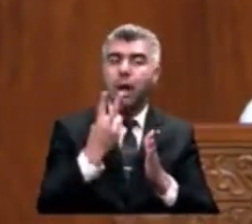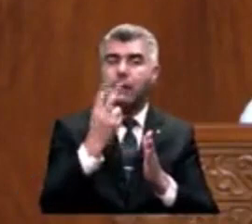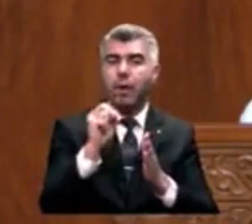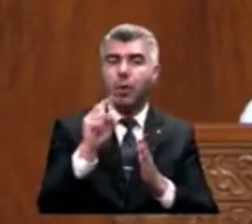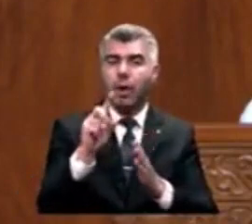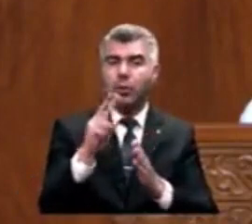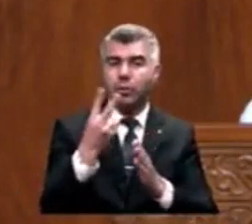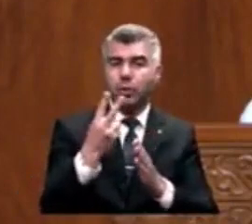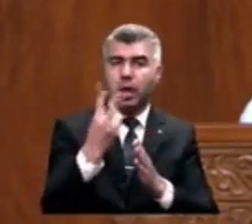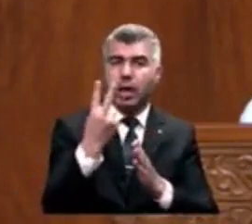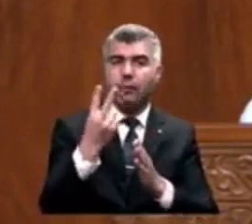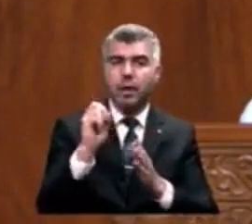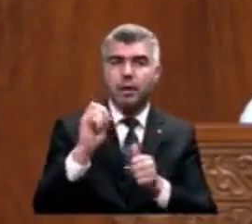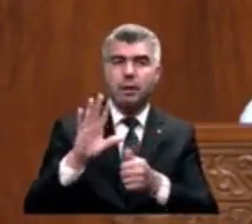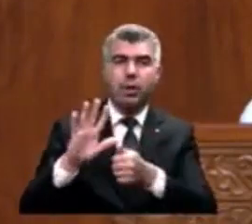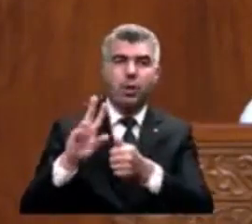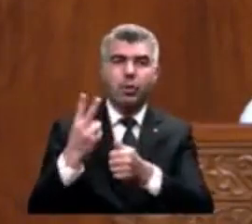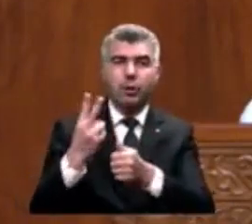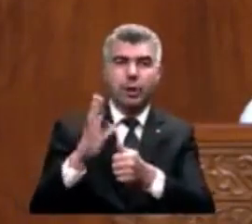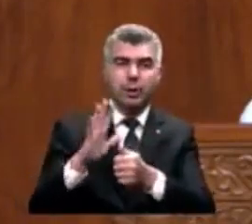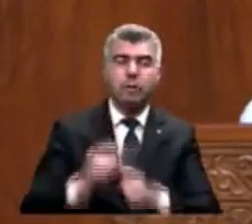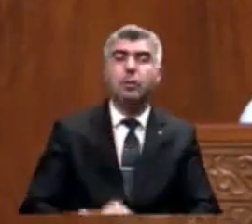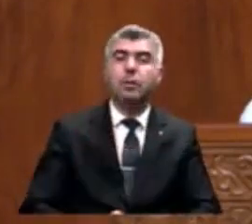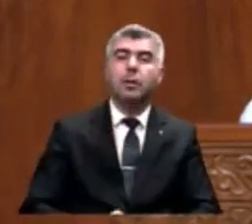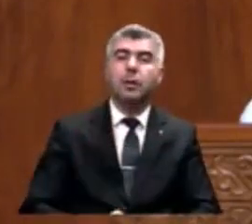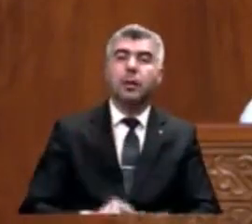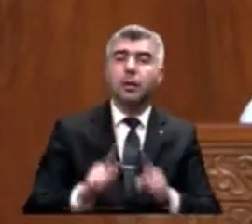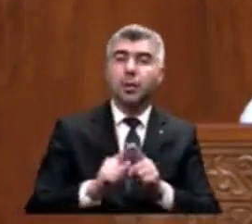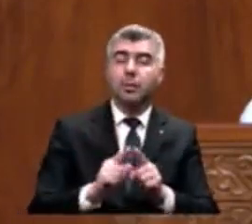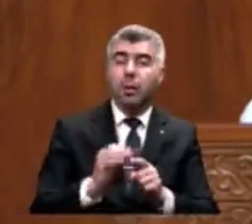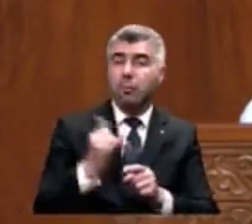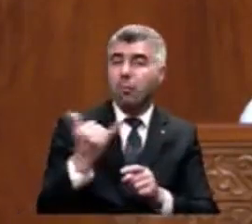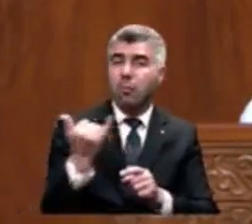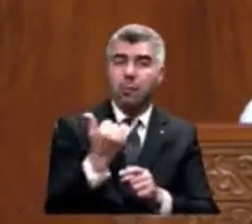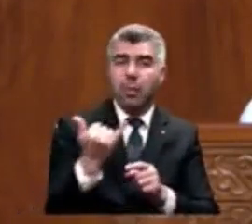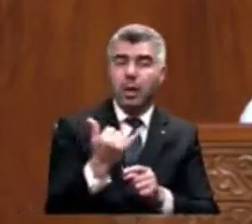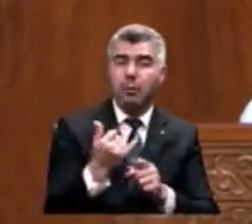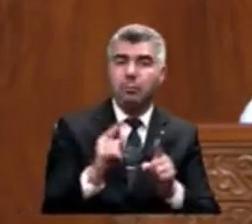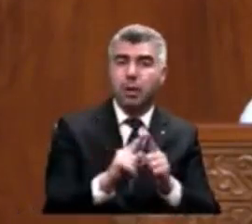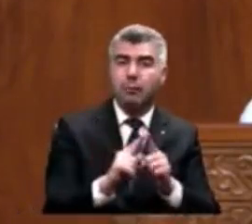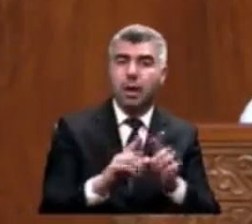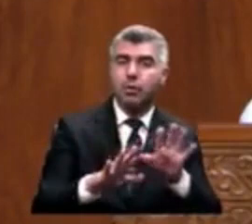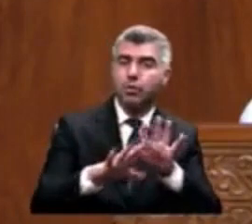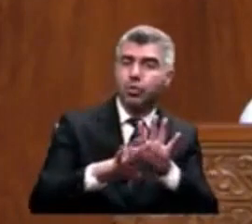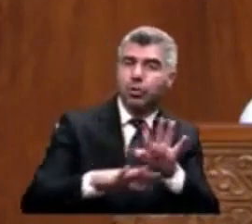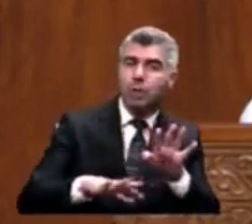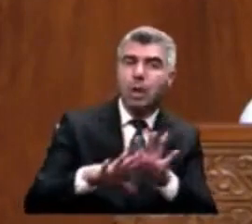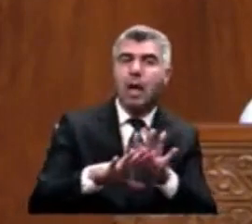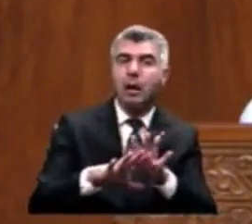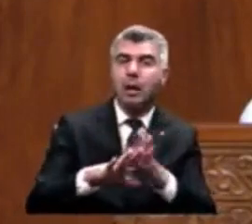2021-2026 يولي أهمية كبرى للتعليم باعتباره من بين الركائز الدولة الاجتماعية،